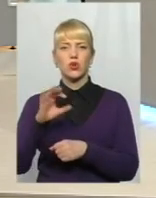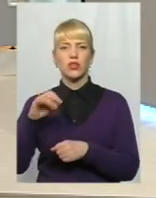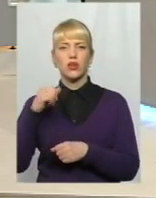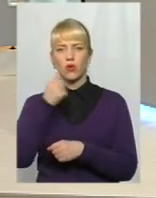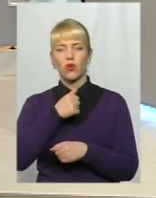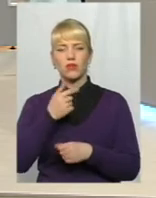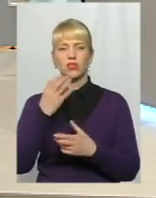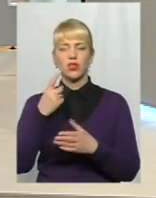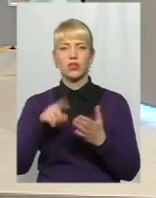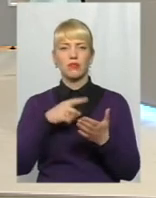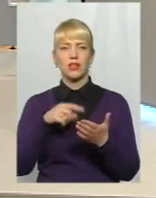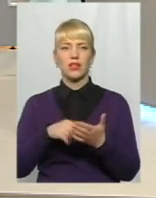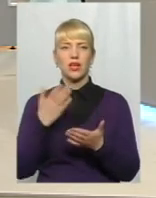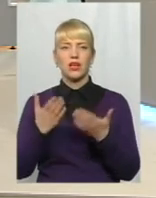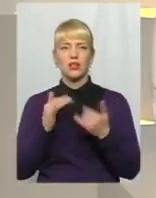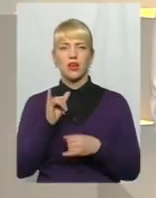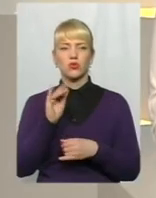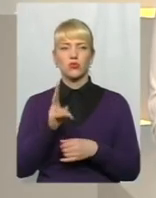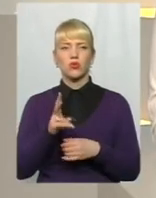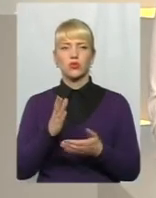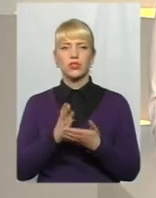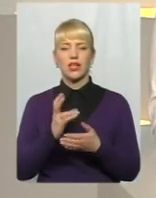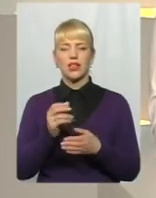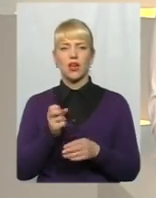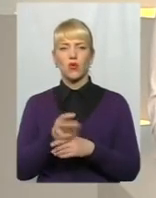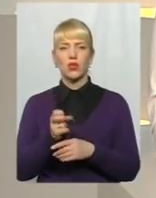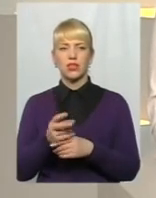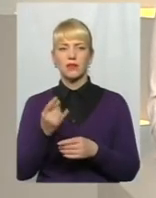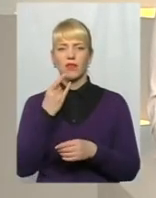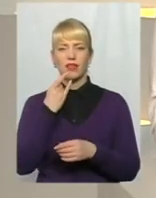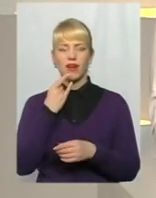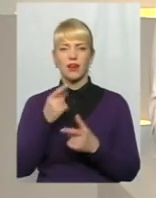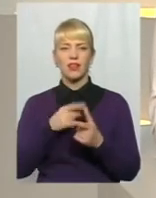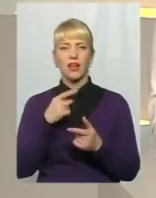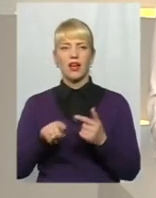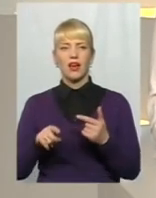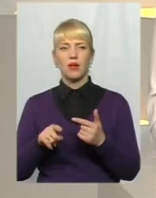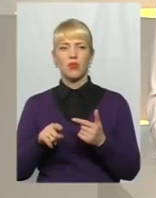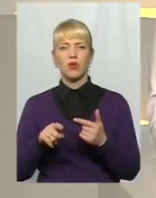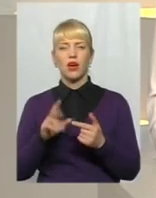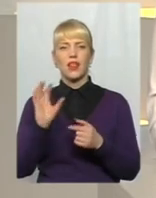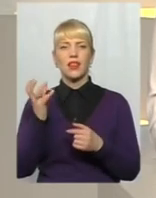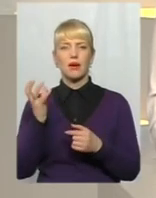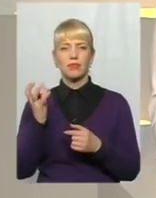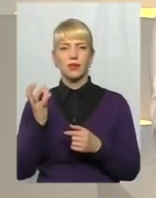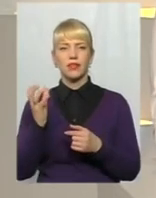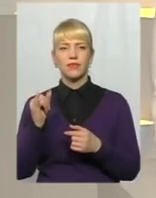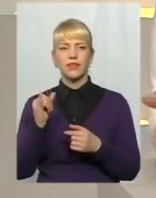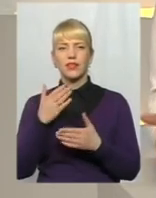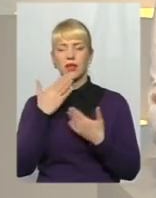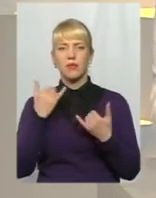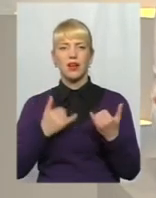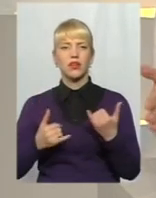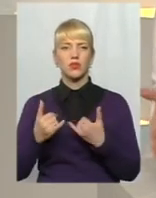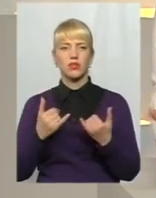Якщо в когось є на утилізацію ті самі батарейки або лампи і немає